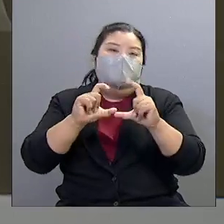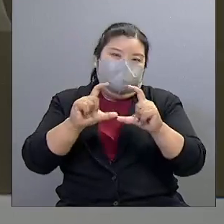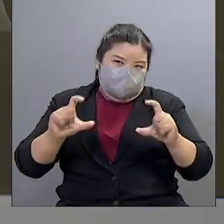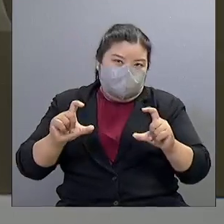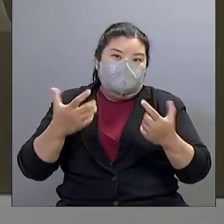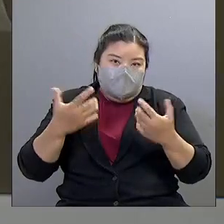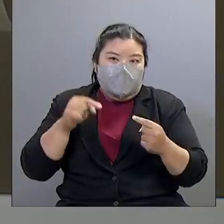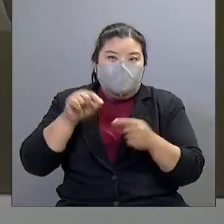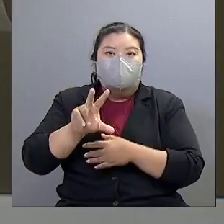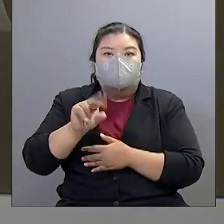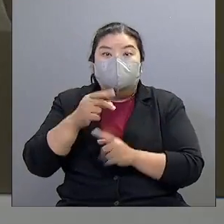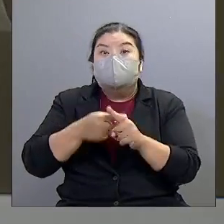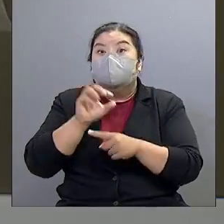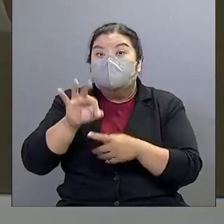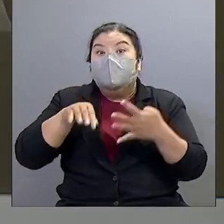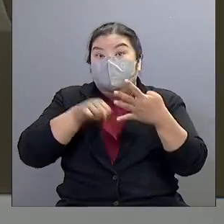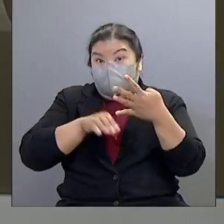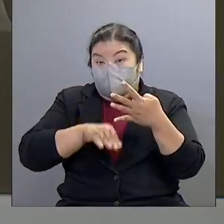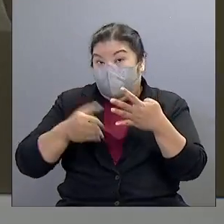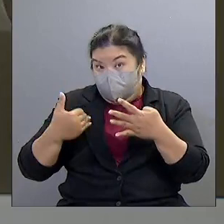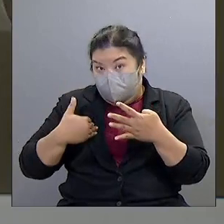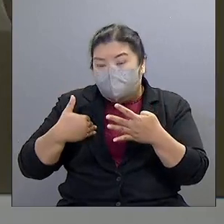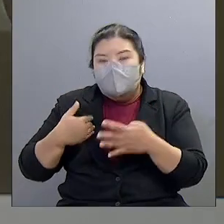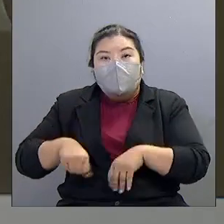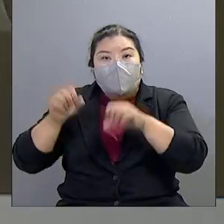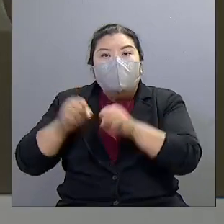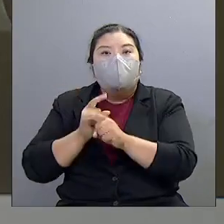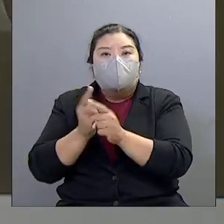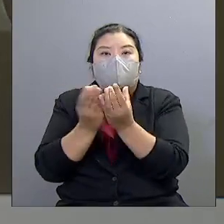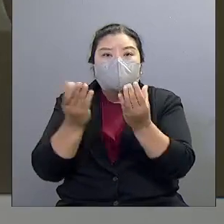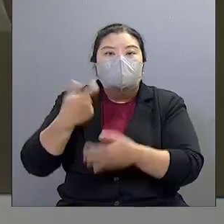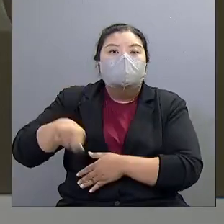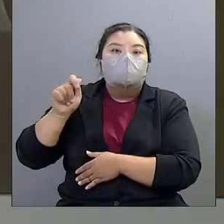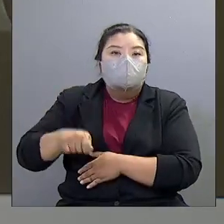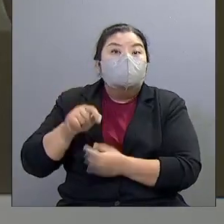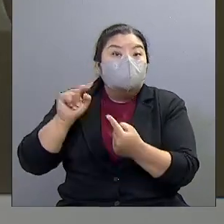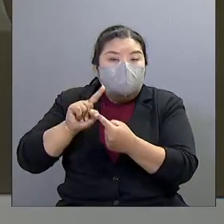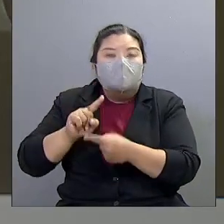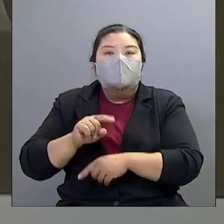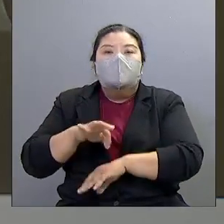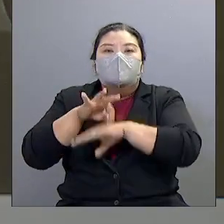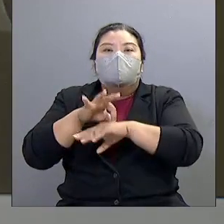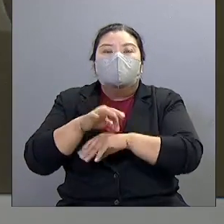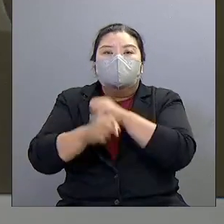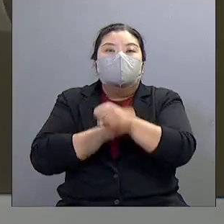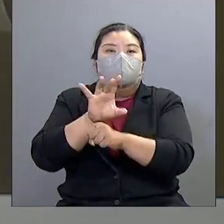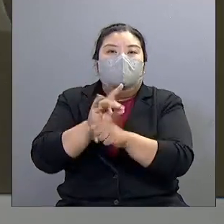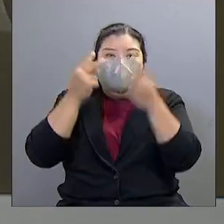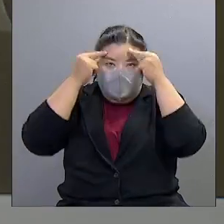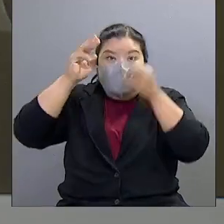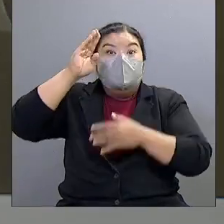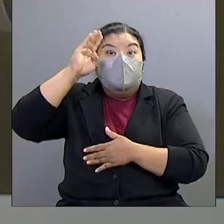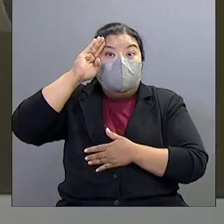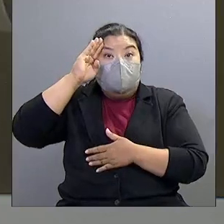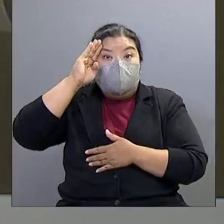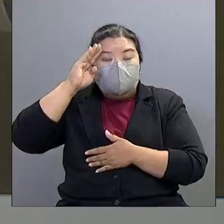ง30กันยายนศาลรัฐธรรมนูญนัดฟังคำวินิจฉัยวาระ8ปีของพลเอกประยุทธ์จันทร์โอชาแล้วภารกิจบิ๊กป้